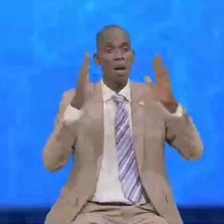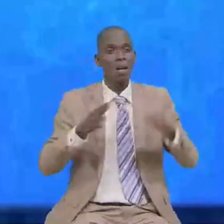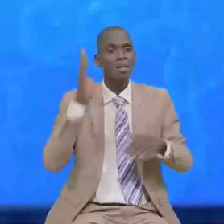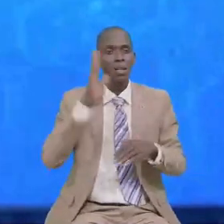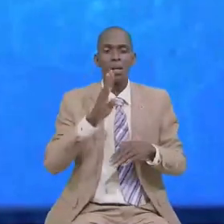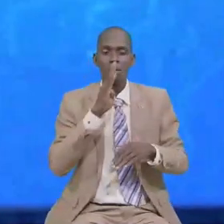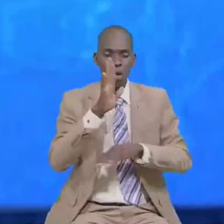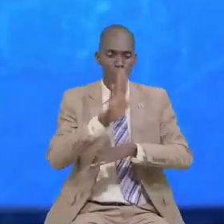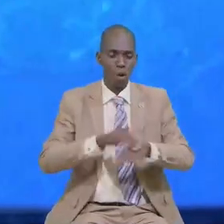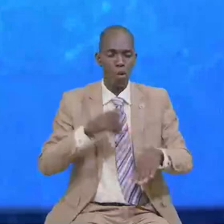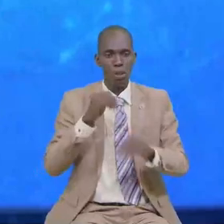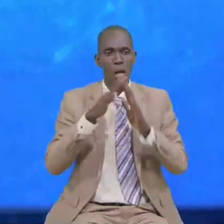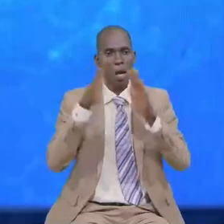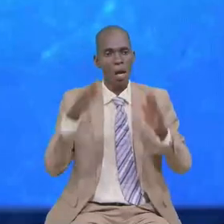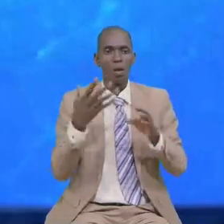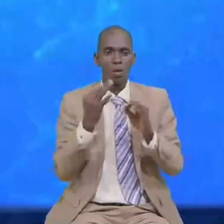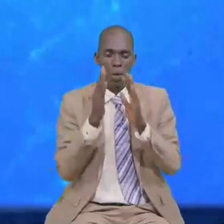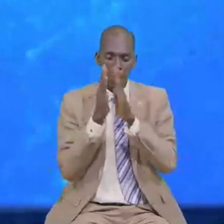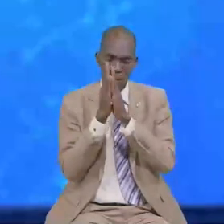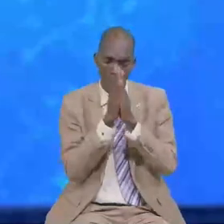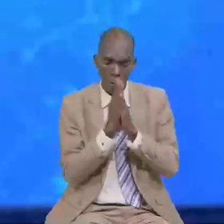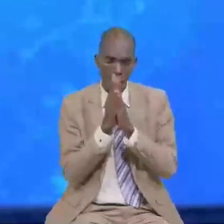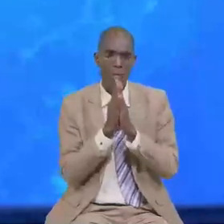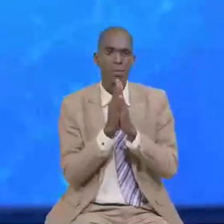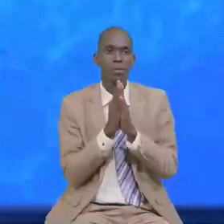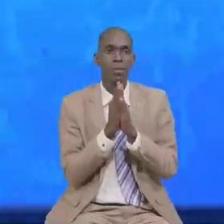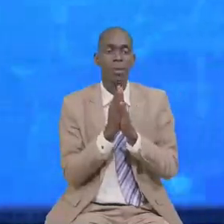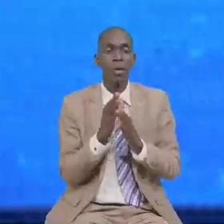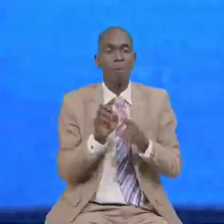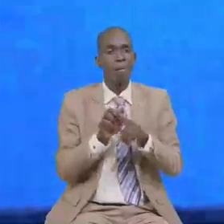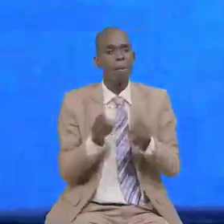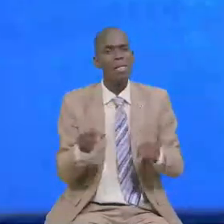Il dit, ma maison sera appelée une maison de prière.